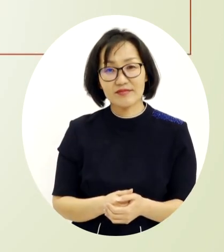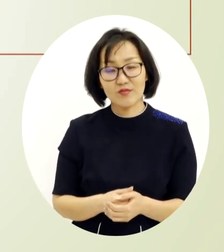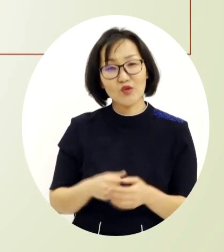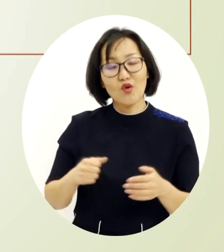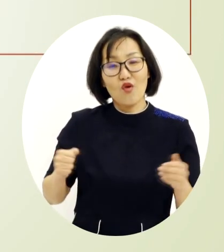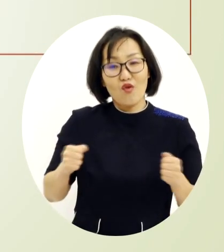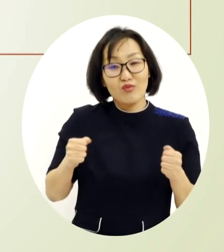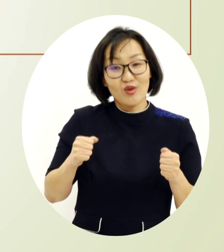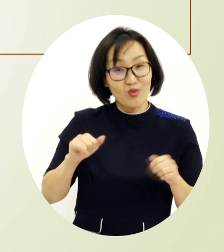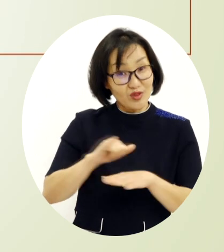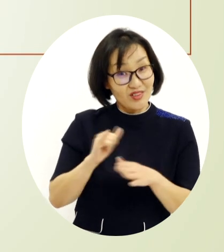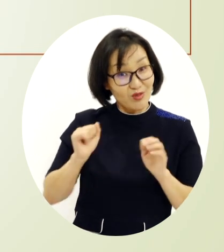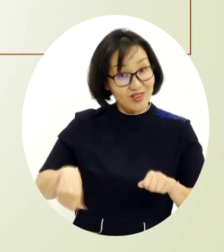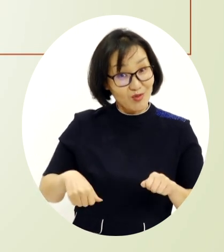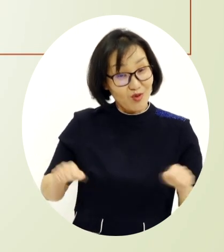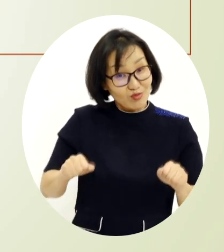Өвлийн өдөр болж байна.